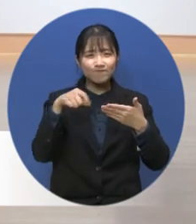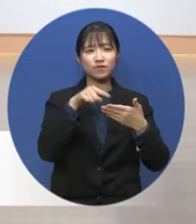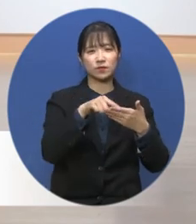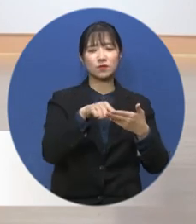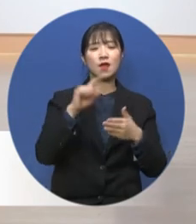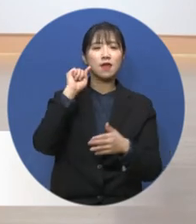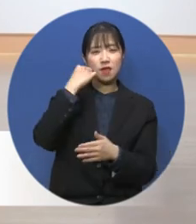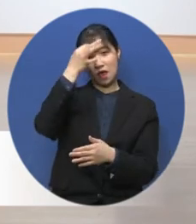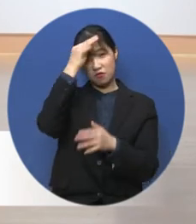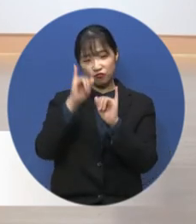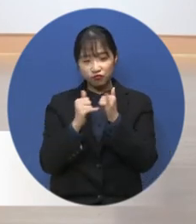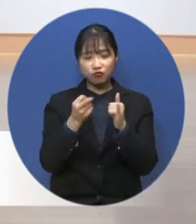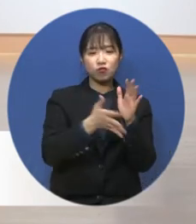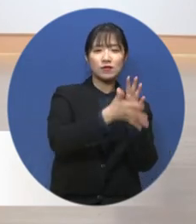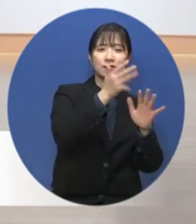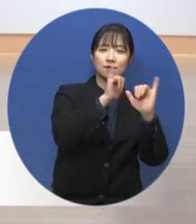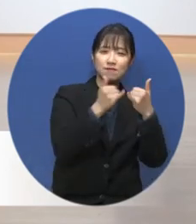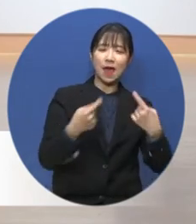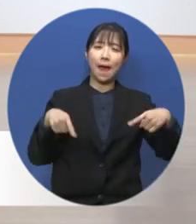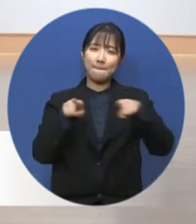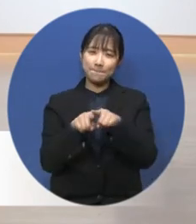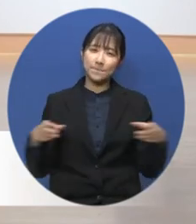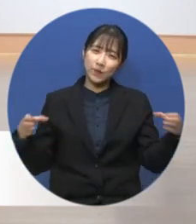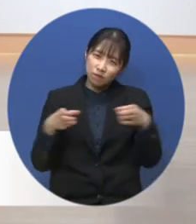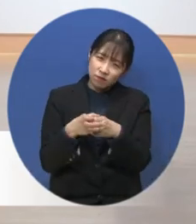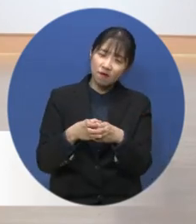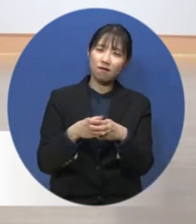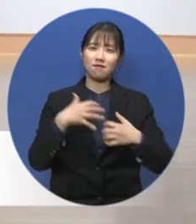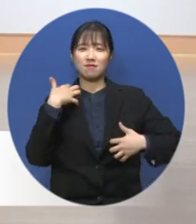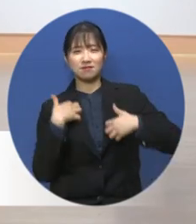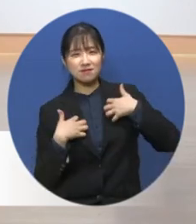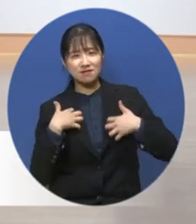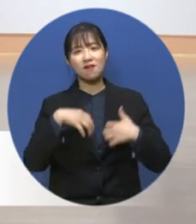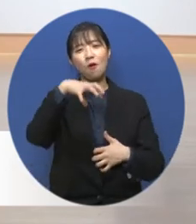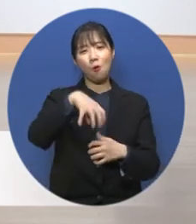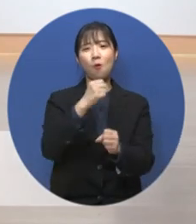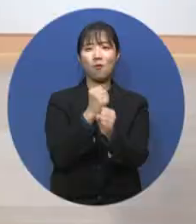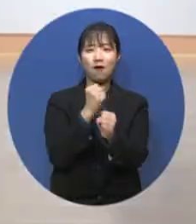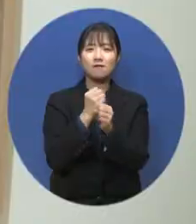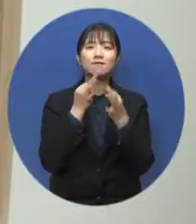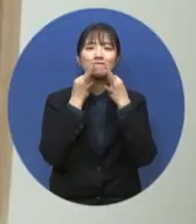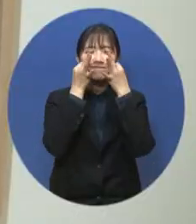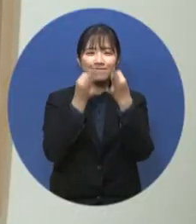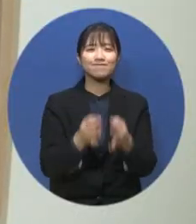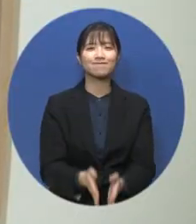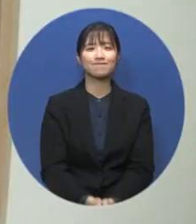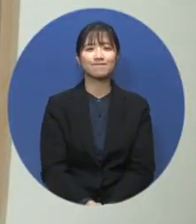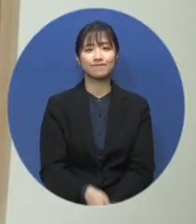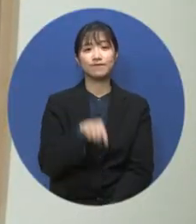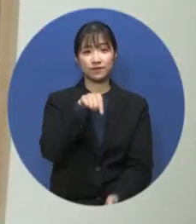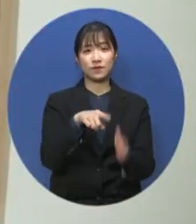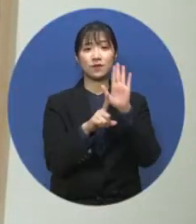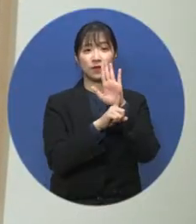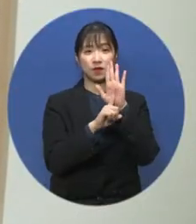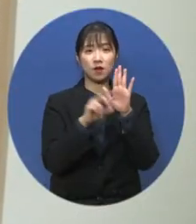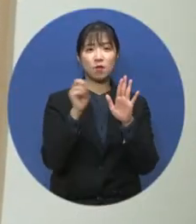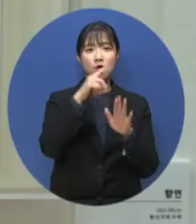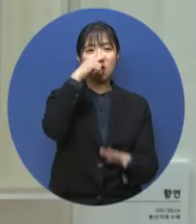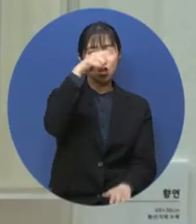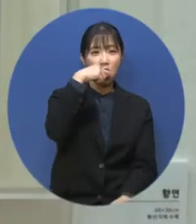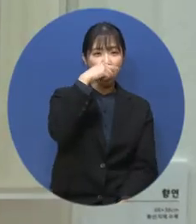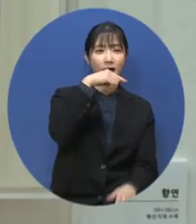시민들이 한데 어우러지는 그런 장을 만들려고 노력했습니다. 이번 전시회는